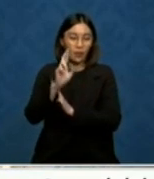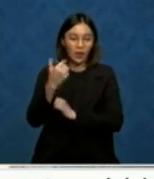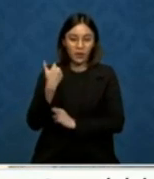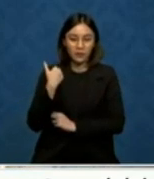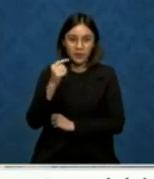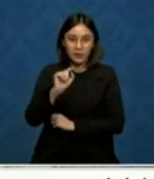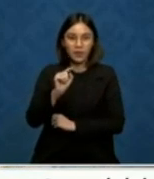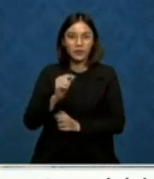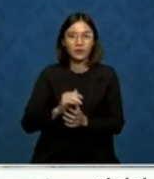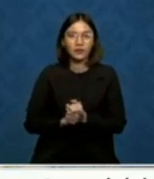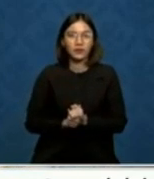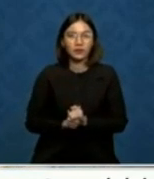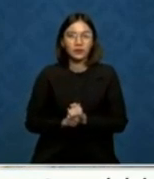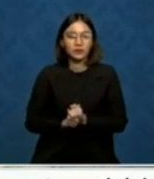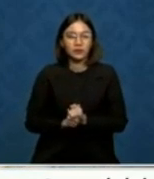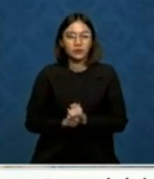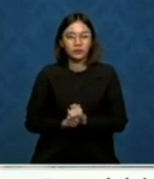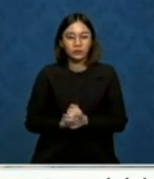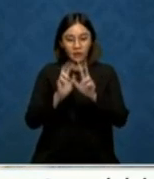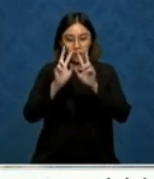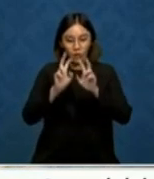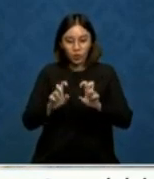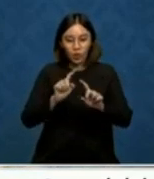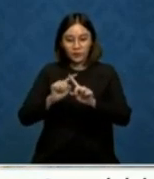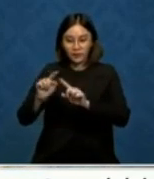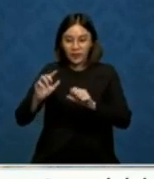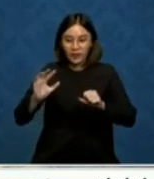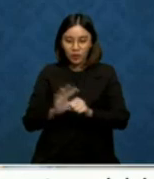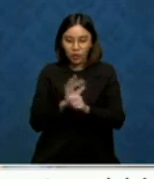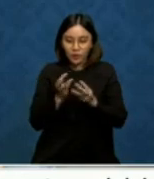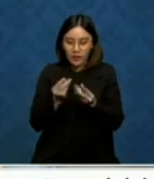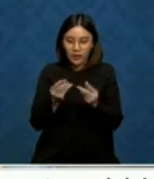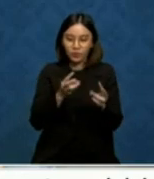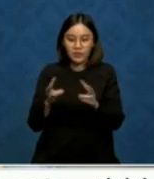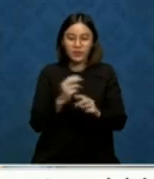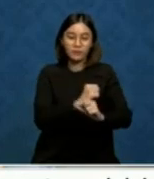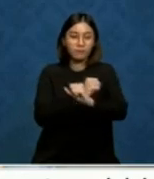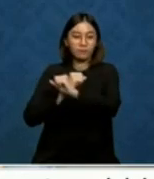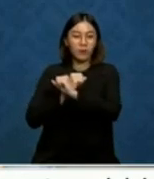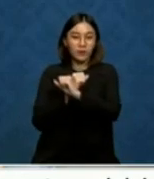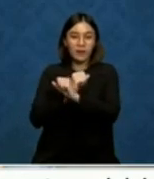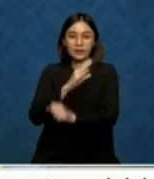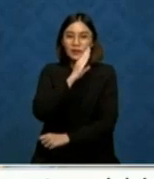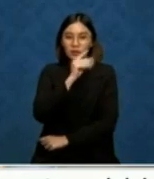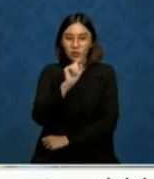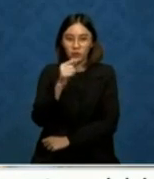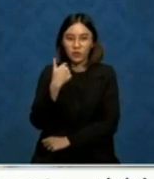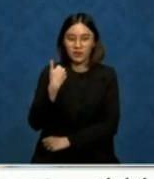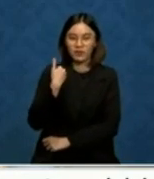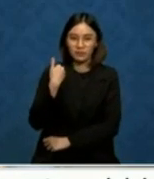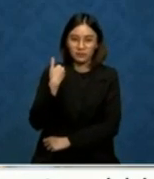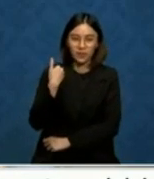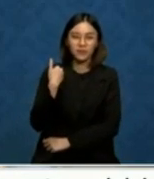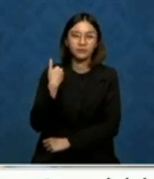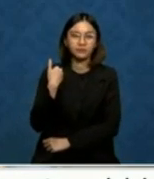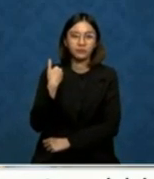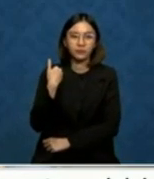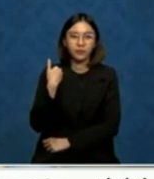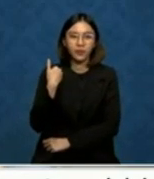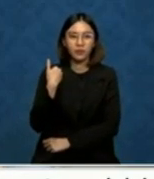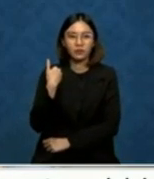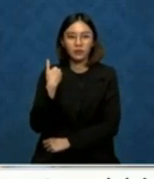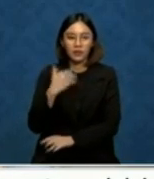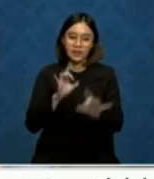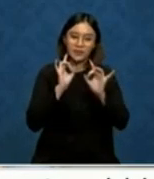การดูให้รอบคอบในการป้องกันนะครับกรณีที่จะมีการกล่าวห